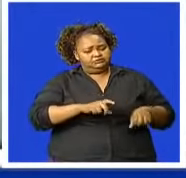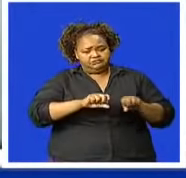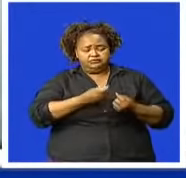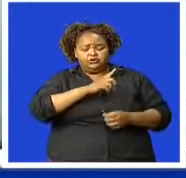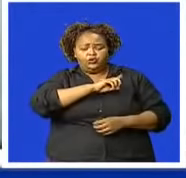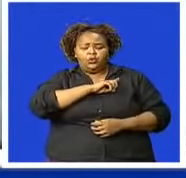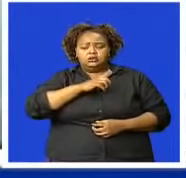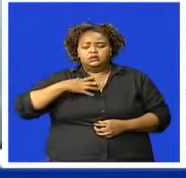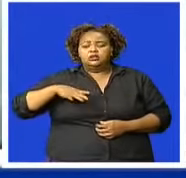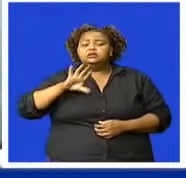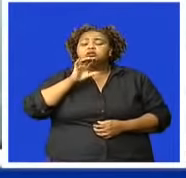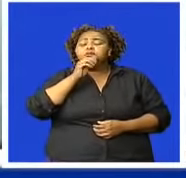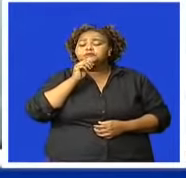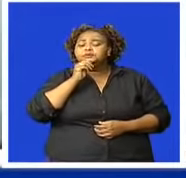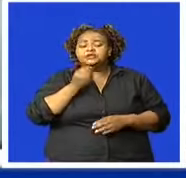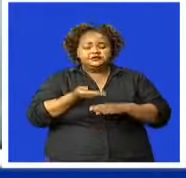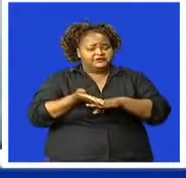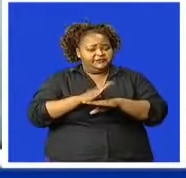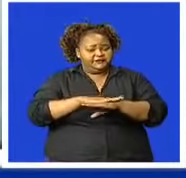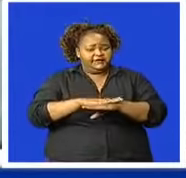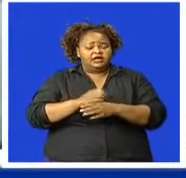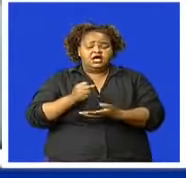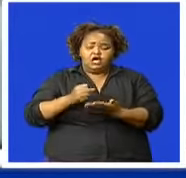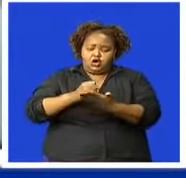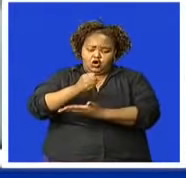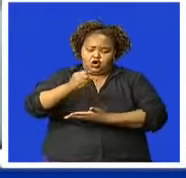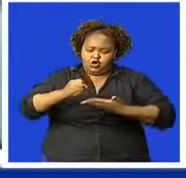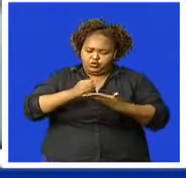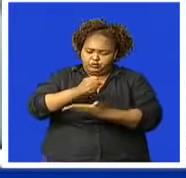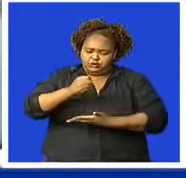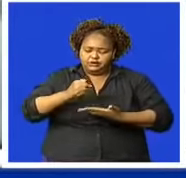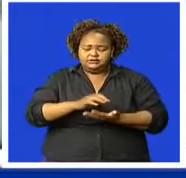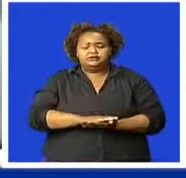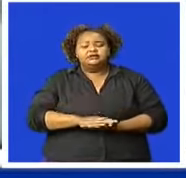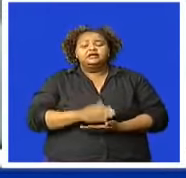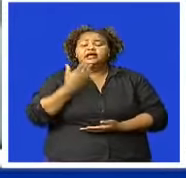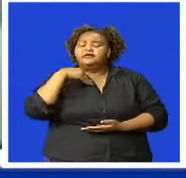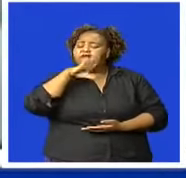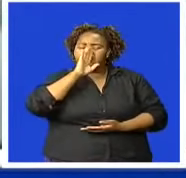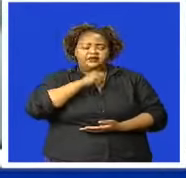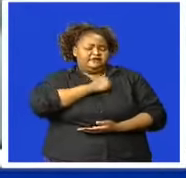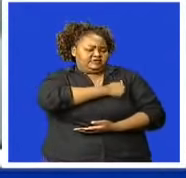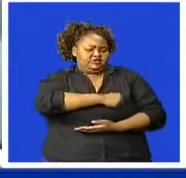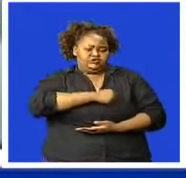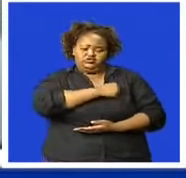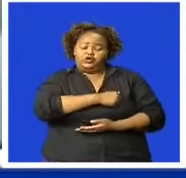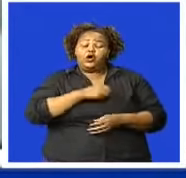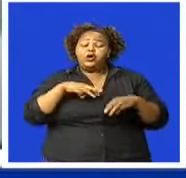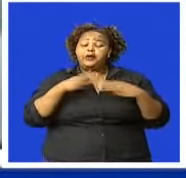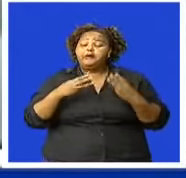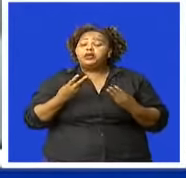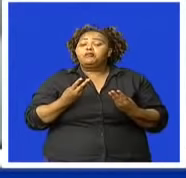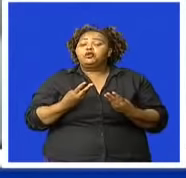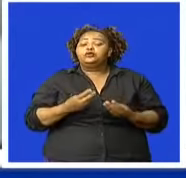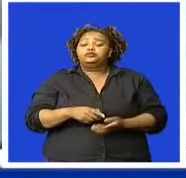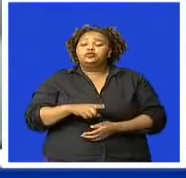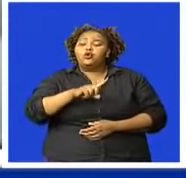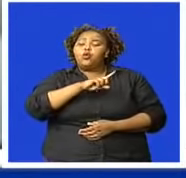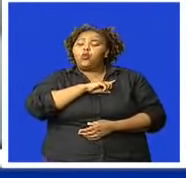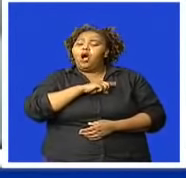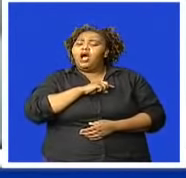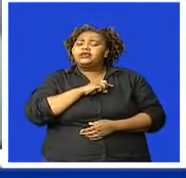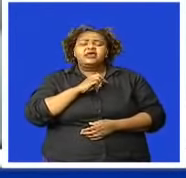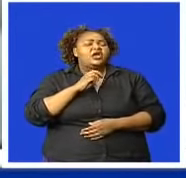lamangweni labhlungu ngaloko ke sivese sithi awayibe madudu nasesiveni nekusi lamajaka ukuthi